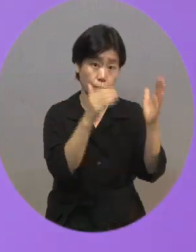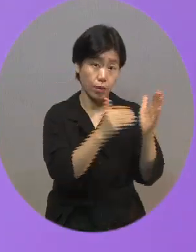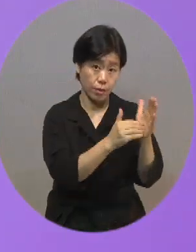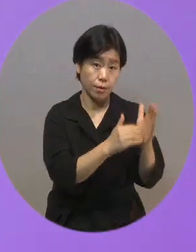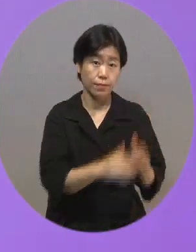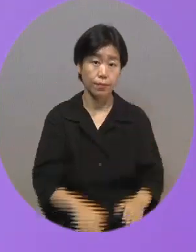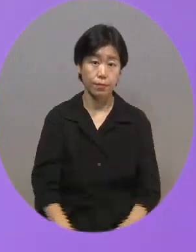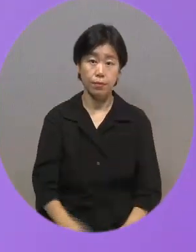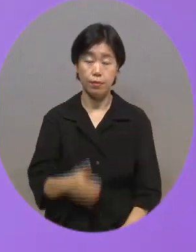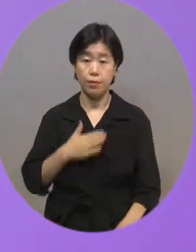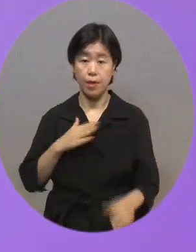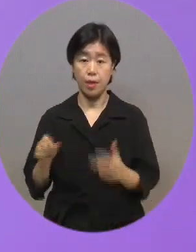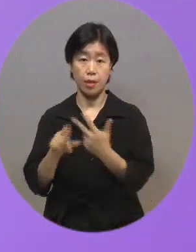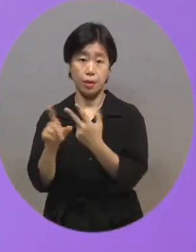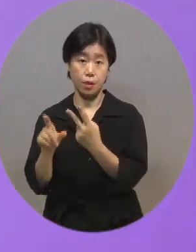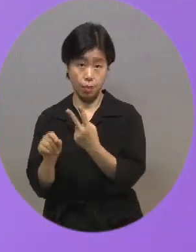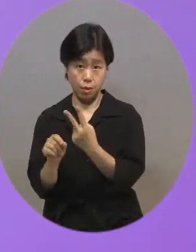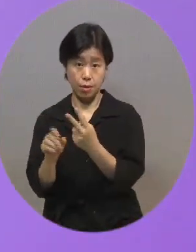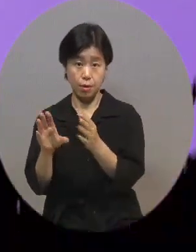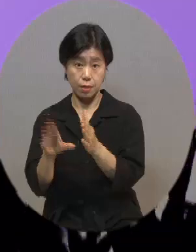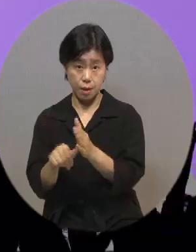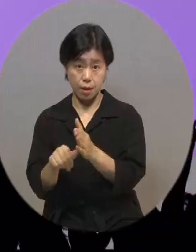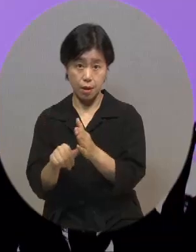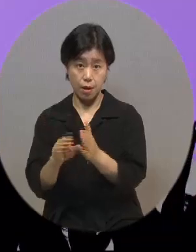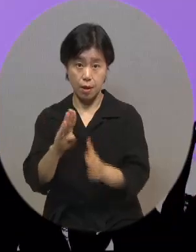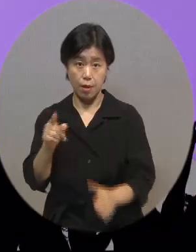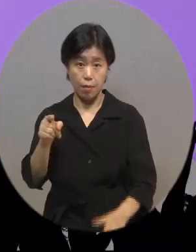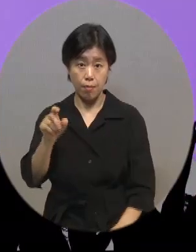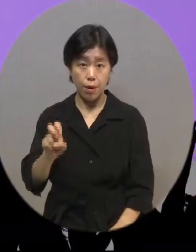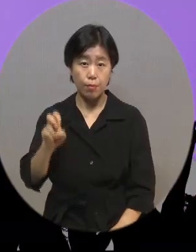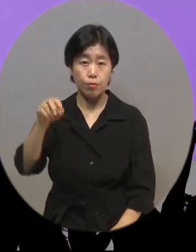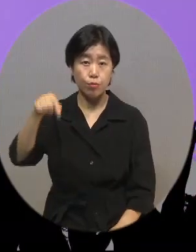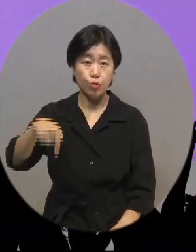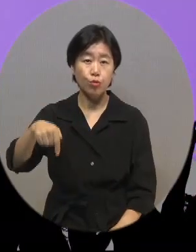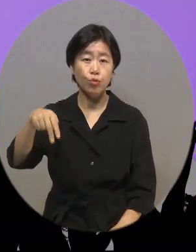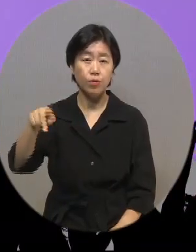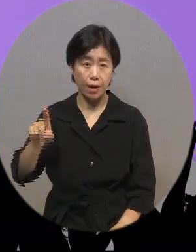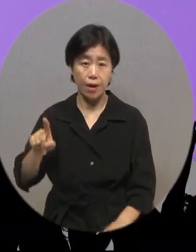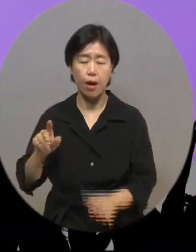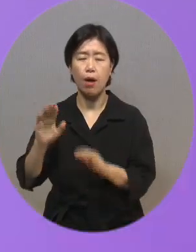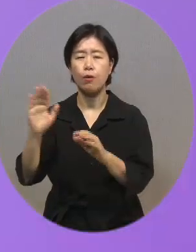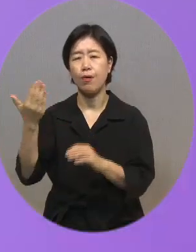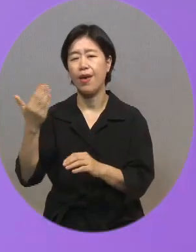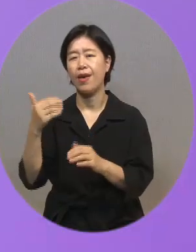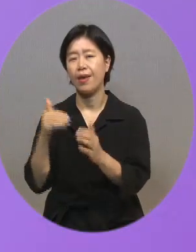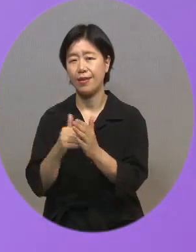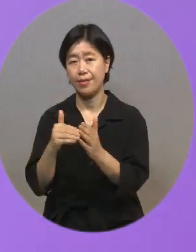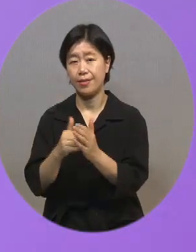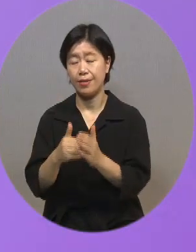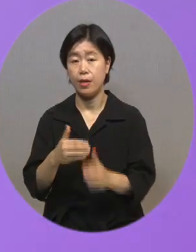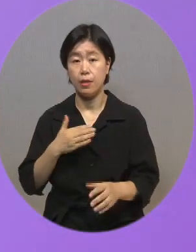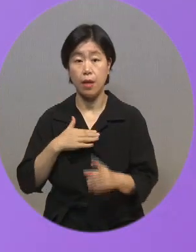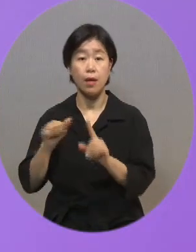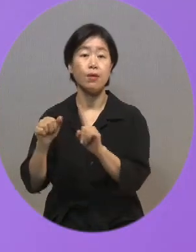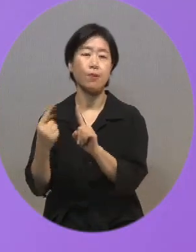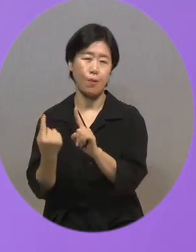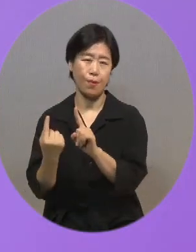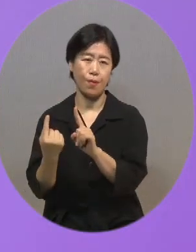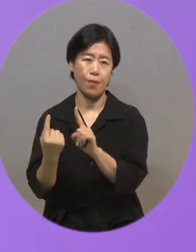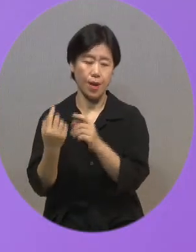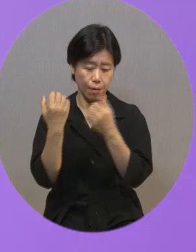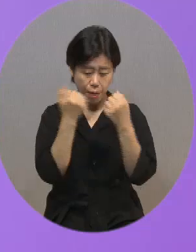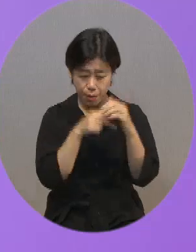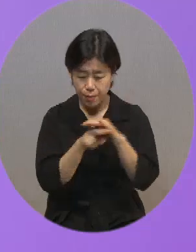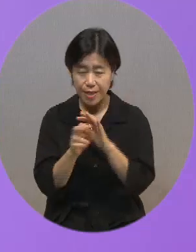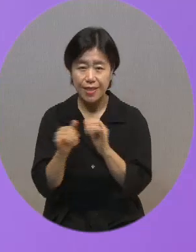2월에 법무사가 됐는데요. 영광스럽게도 저에게 탈북민 1호 법무사라는 그